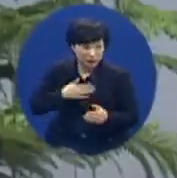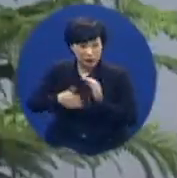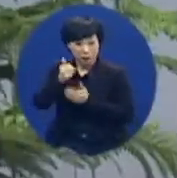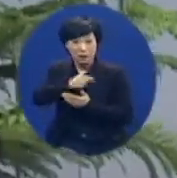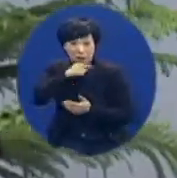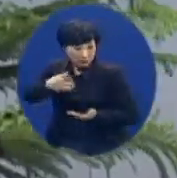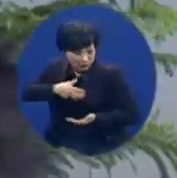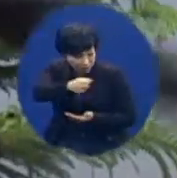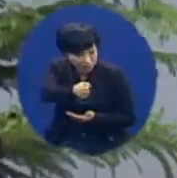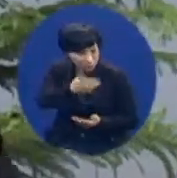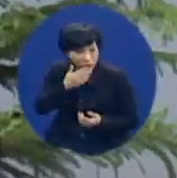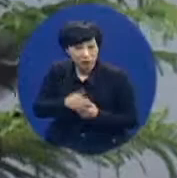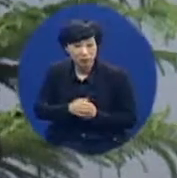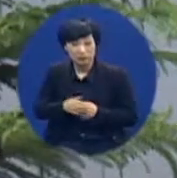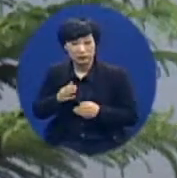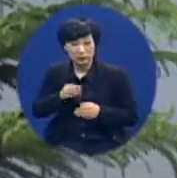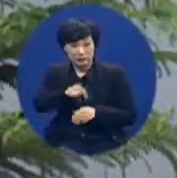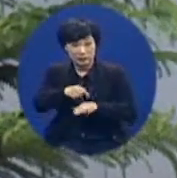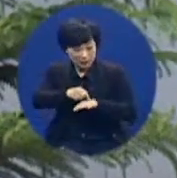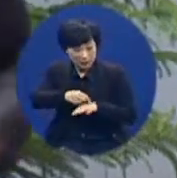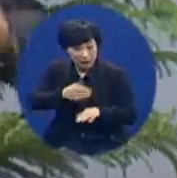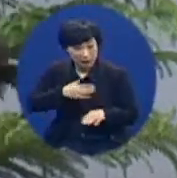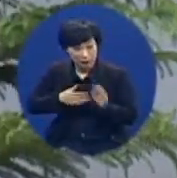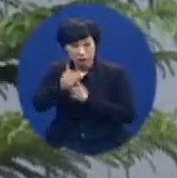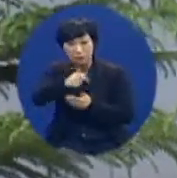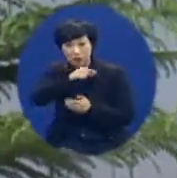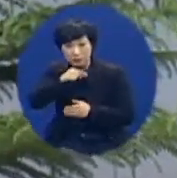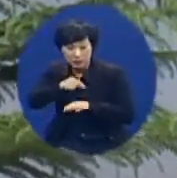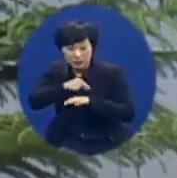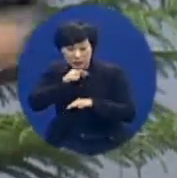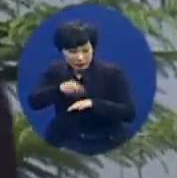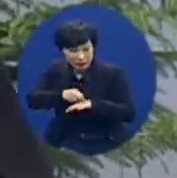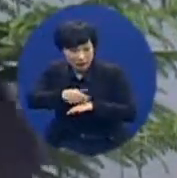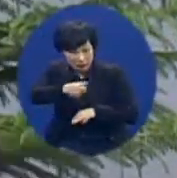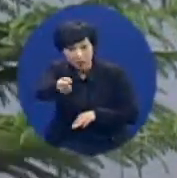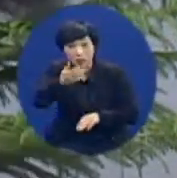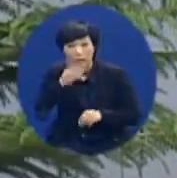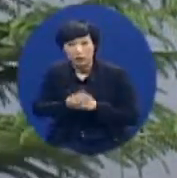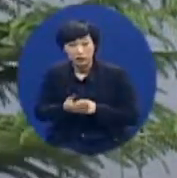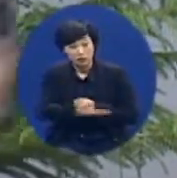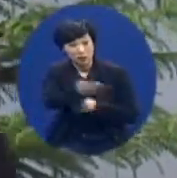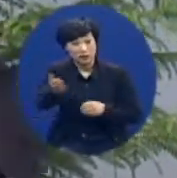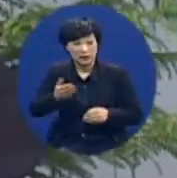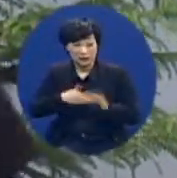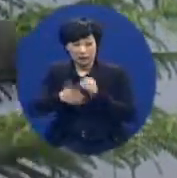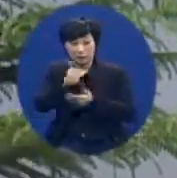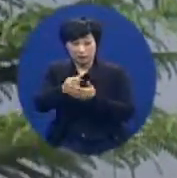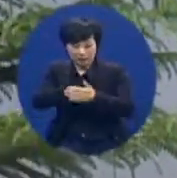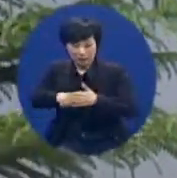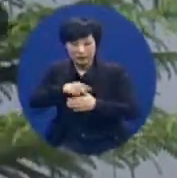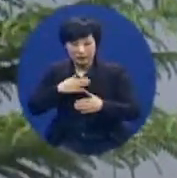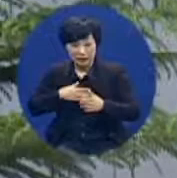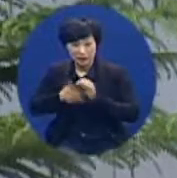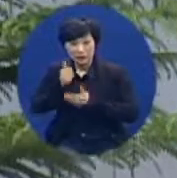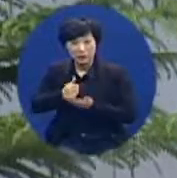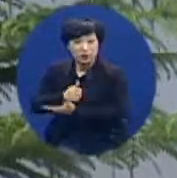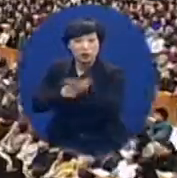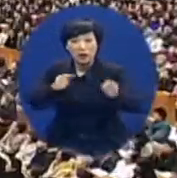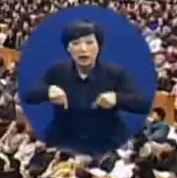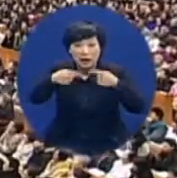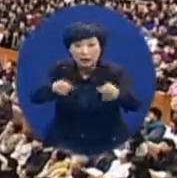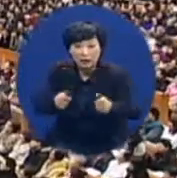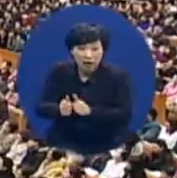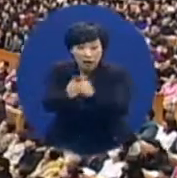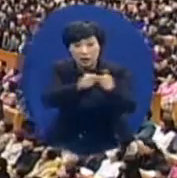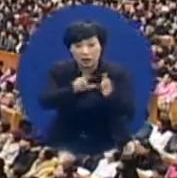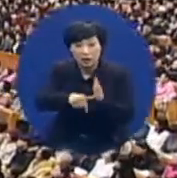마셔 내 살을 받아먹어 내가네 안에 네가 내 안에 이렇게 있어야 너 제사 안 받고 구원받지